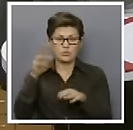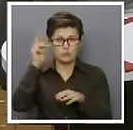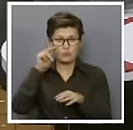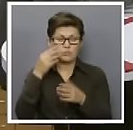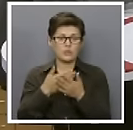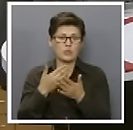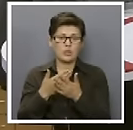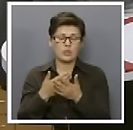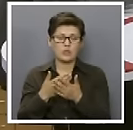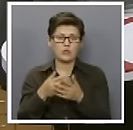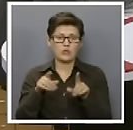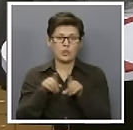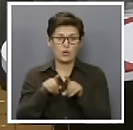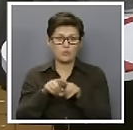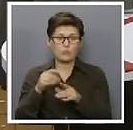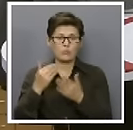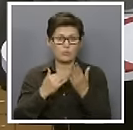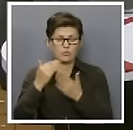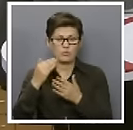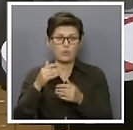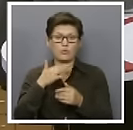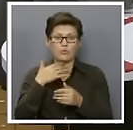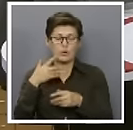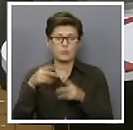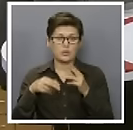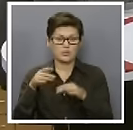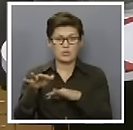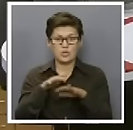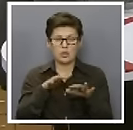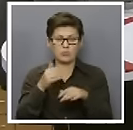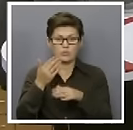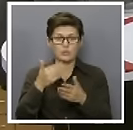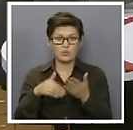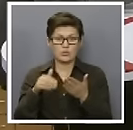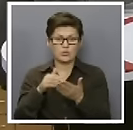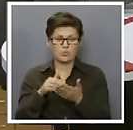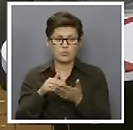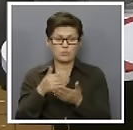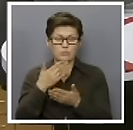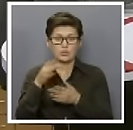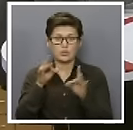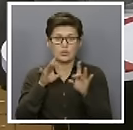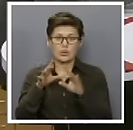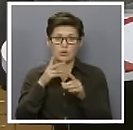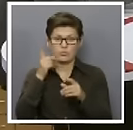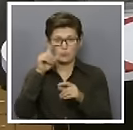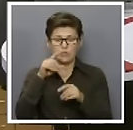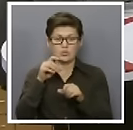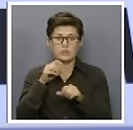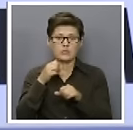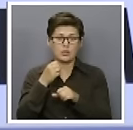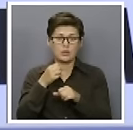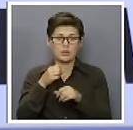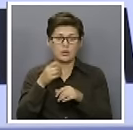ретінде айтып отырмын. Мынандай дәрежесі бар, осыншама операция жасаған, бұның нәтижелерінде біз реклама жасай білуіміз керек. Өйткені